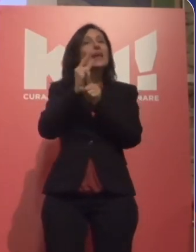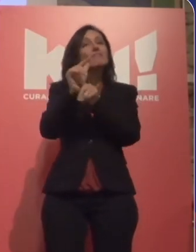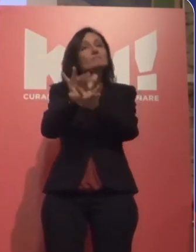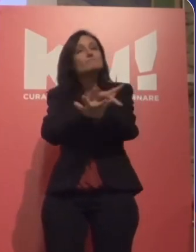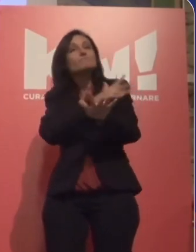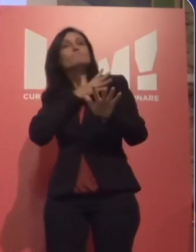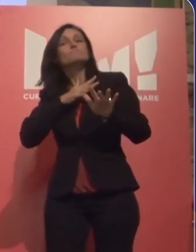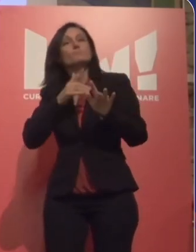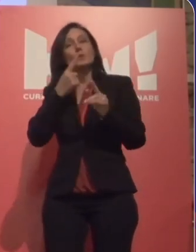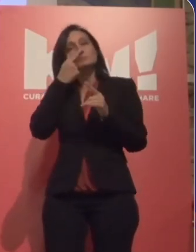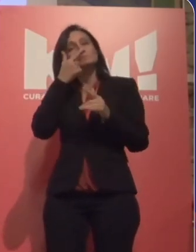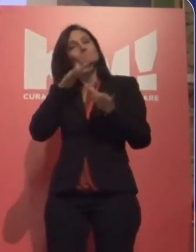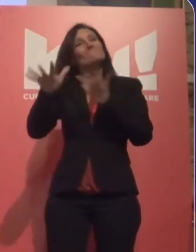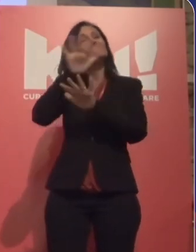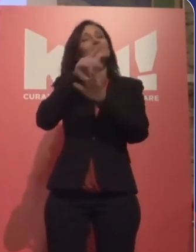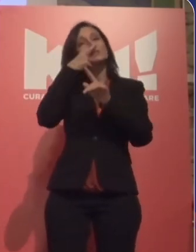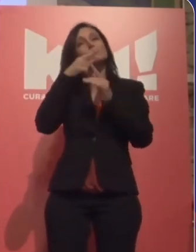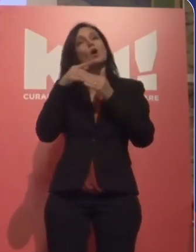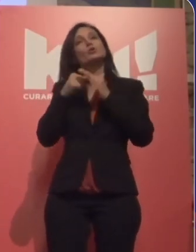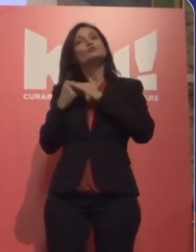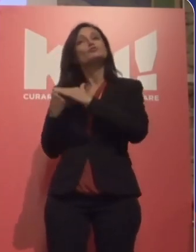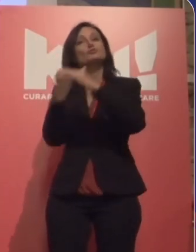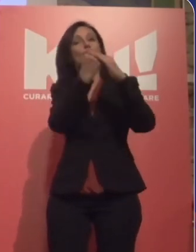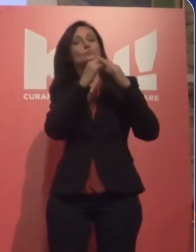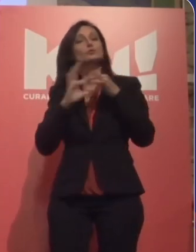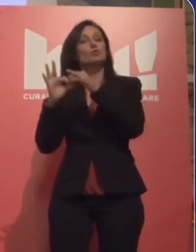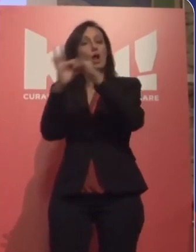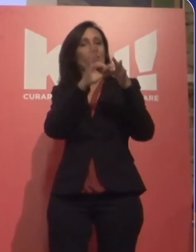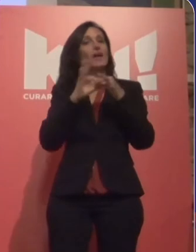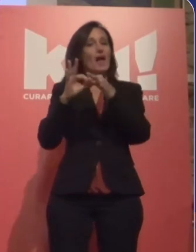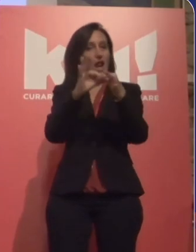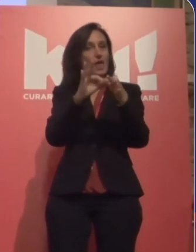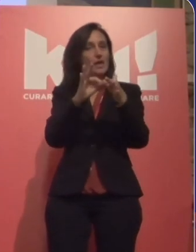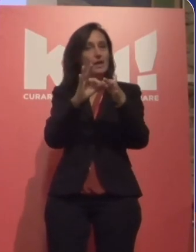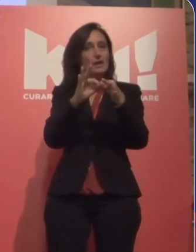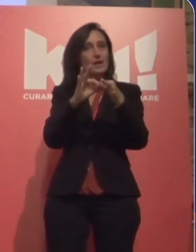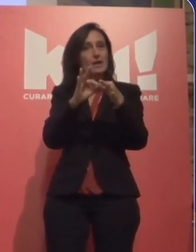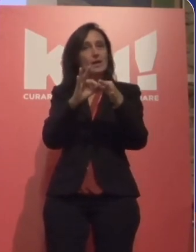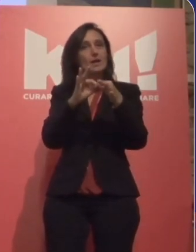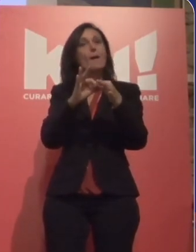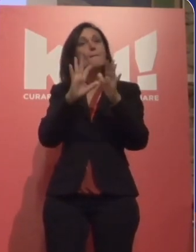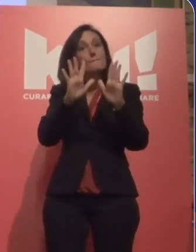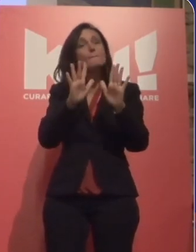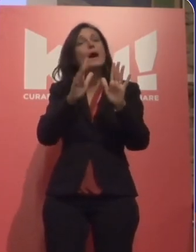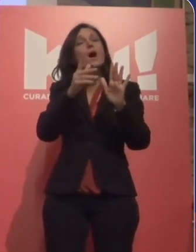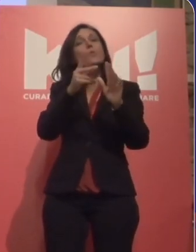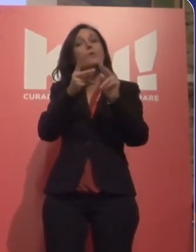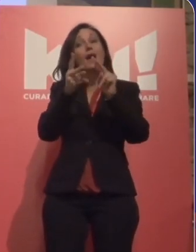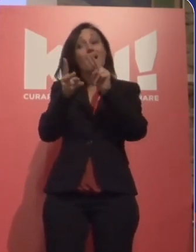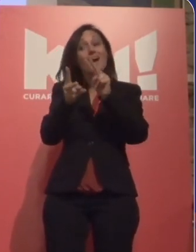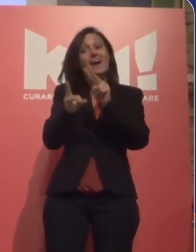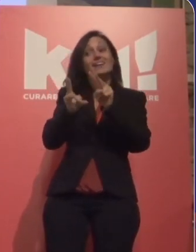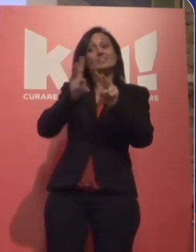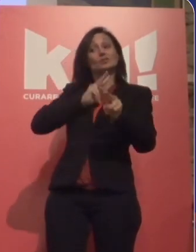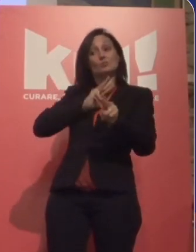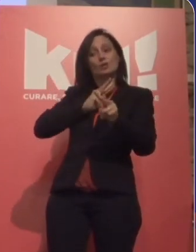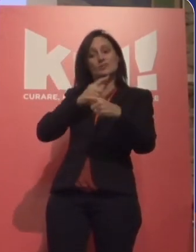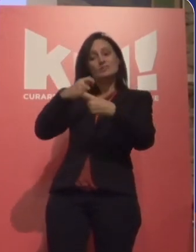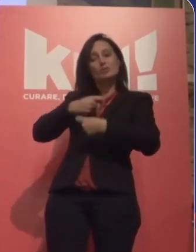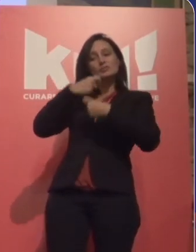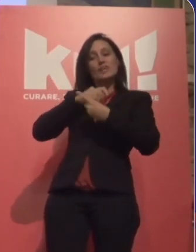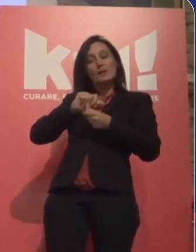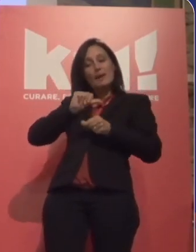soprattutto una risposta che ci sollecita cambiare quindi next generation